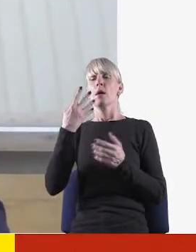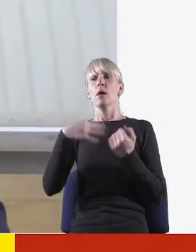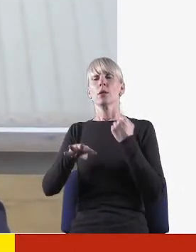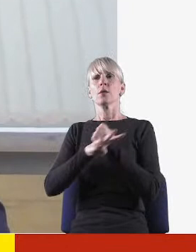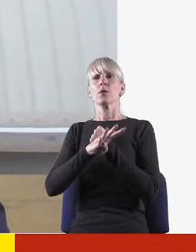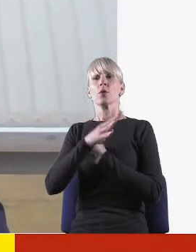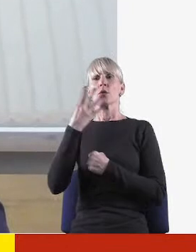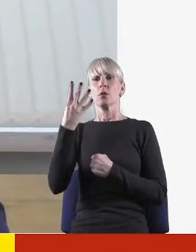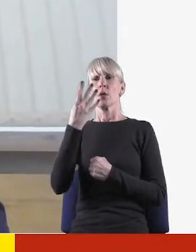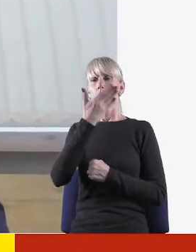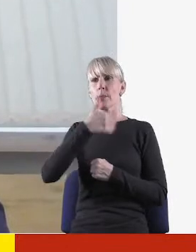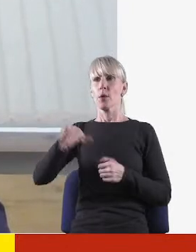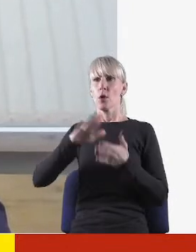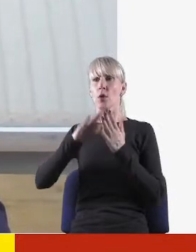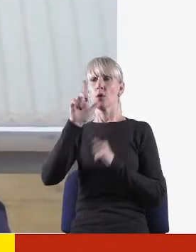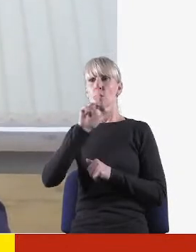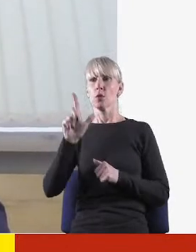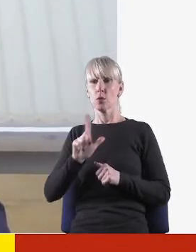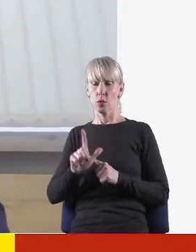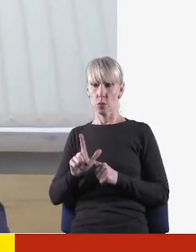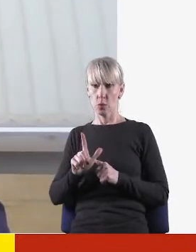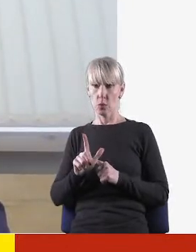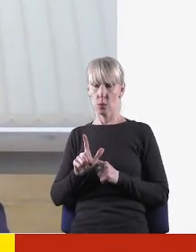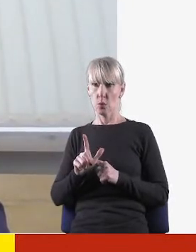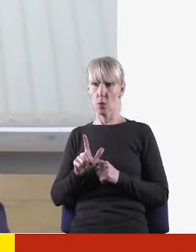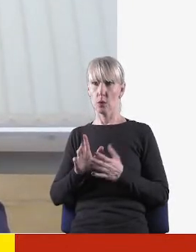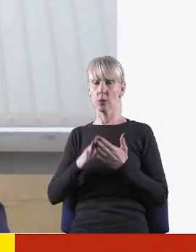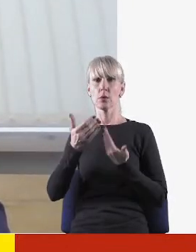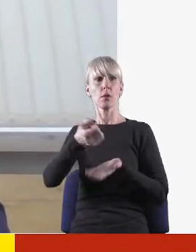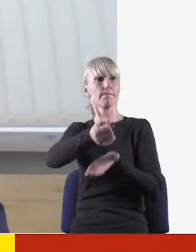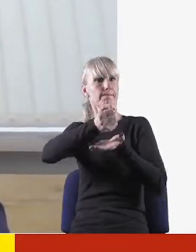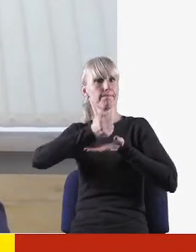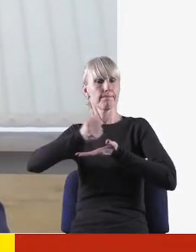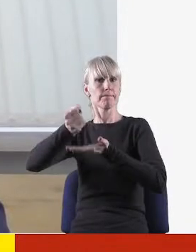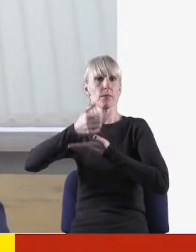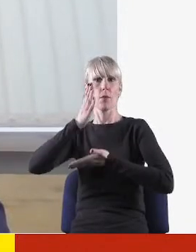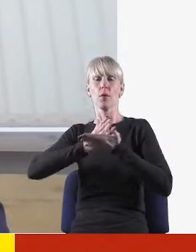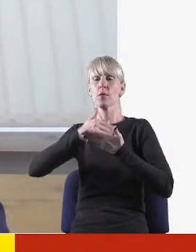miliony złotych trafi do naszego województwa. Oczywiście